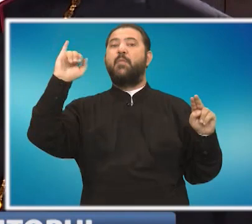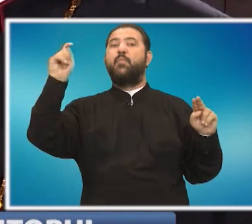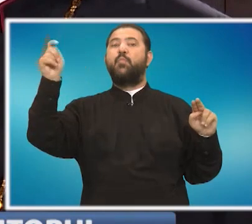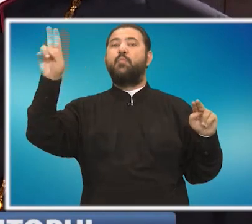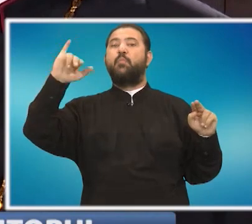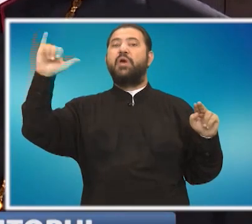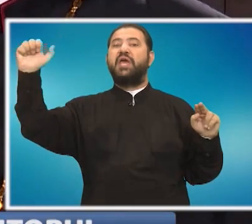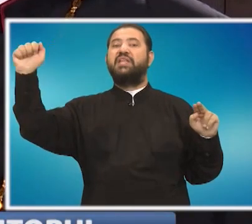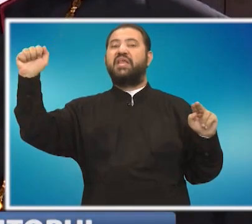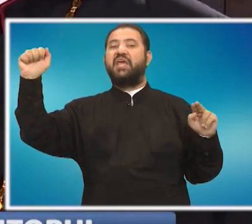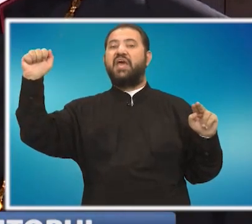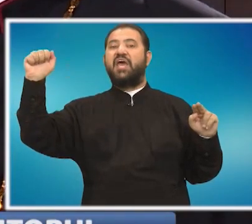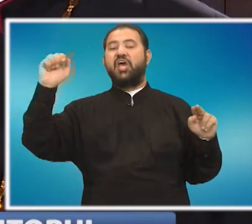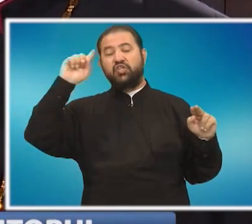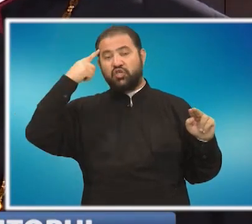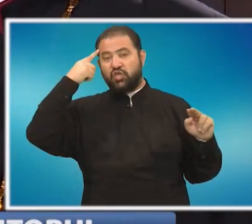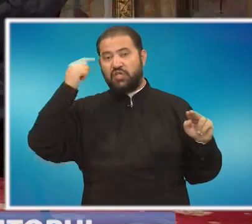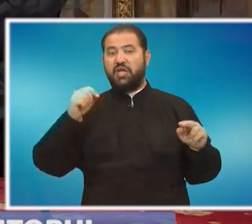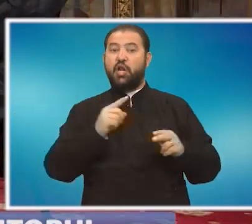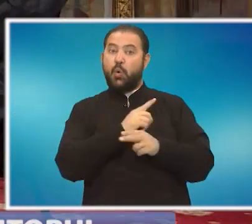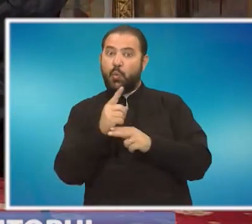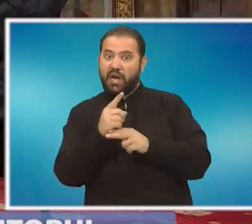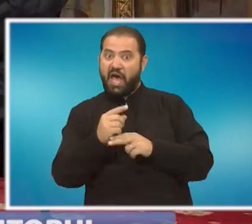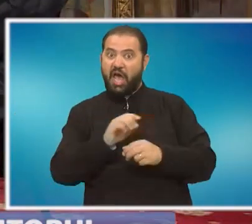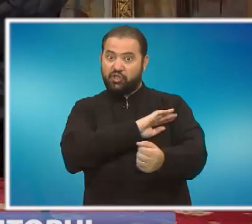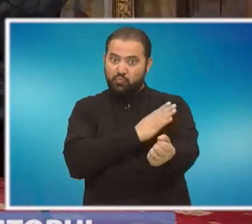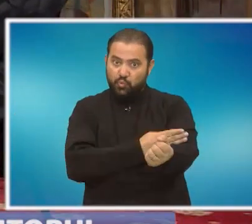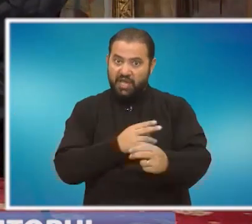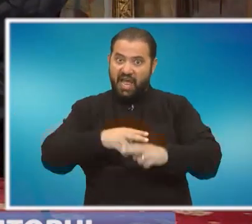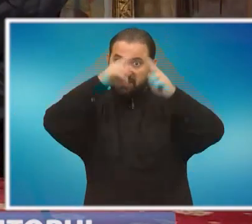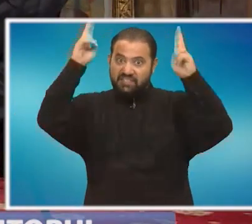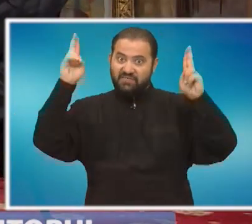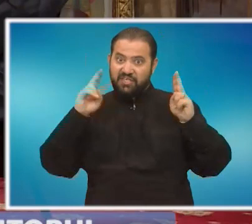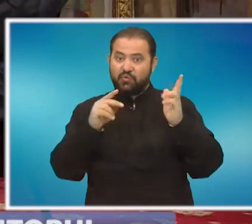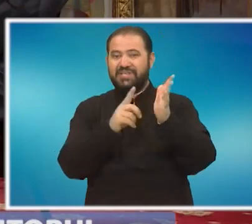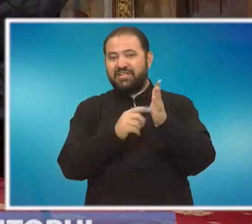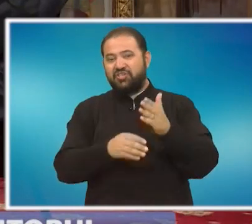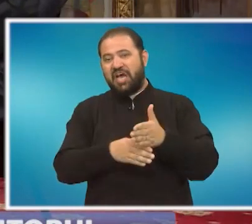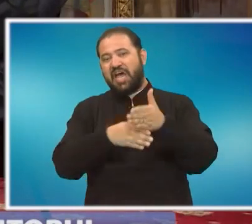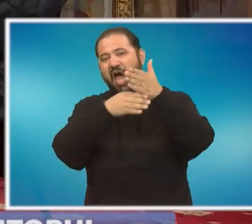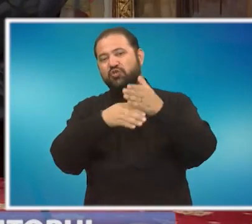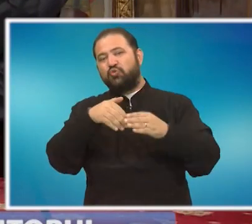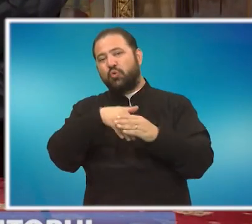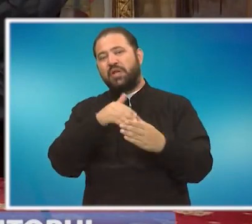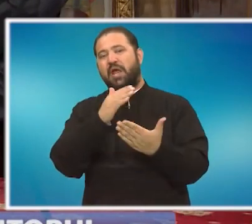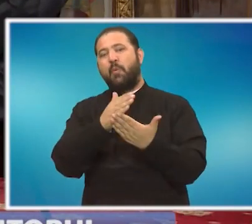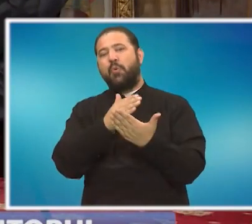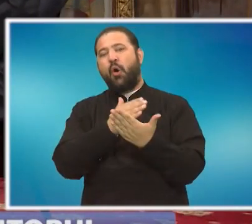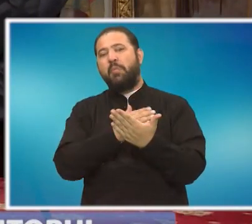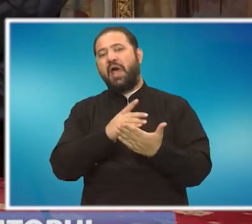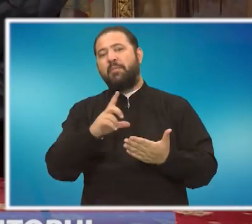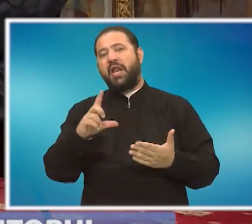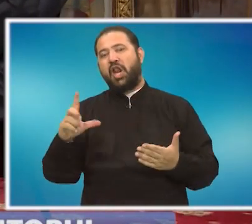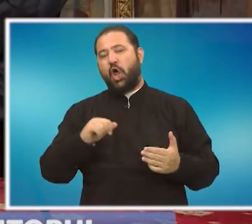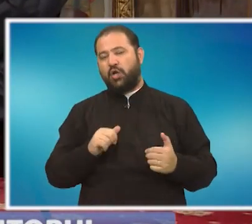grabnica lucrare de vindecare a Sfântului Dimitrie pentru cei care sunt bolnavi sau pentru cei care sunt în diverse